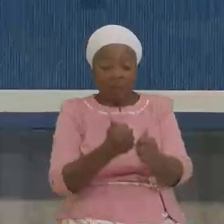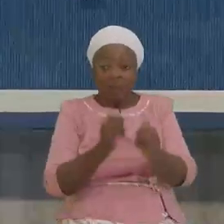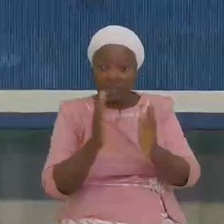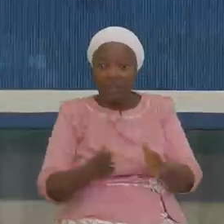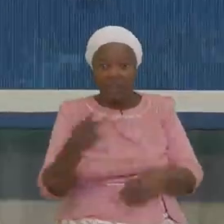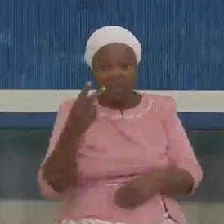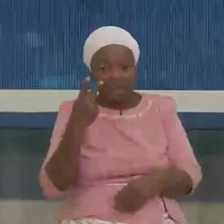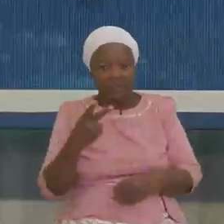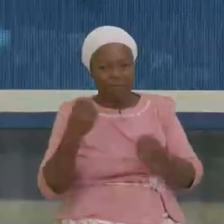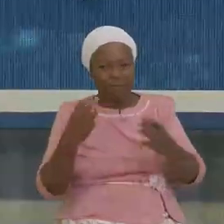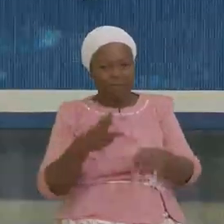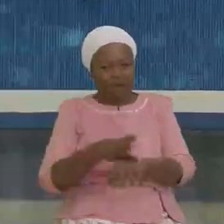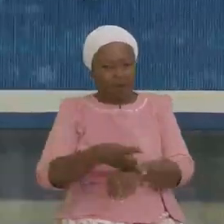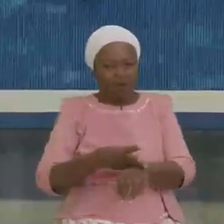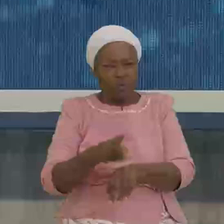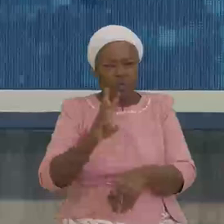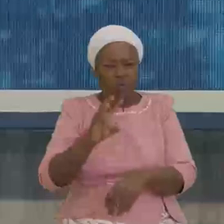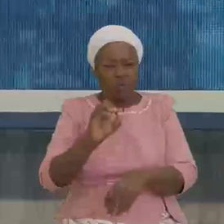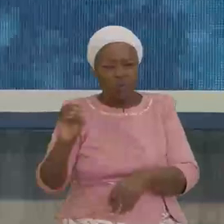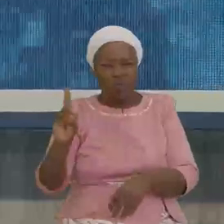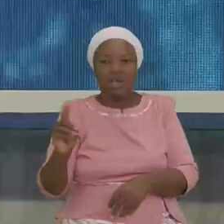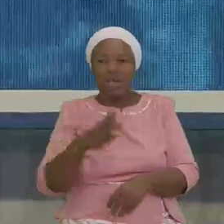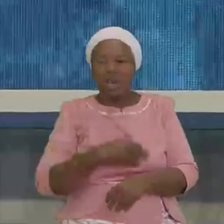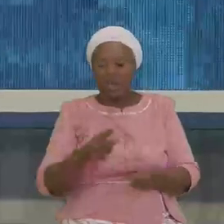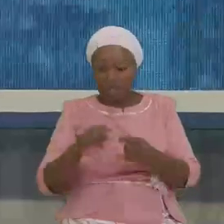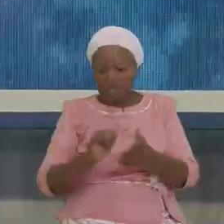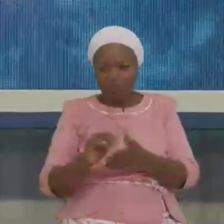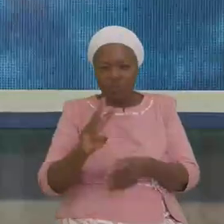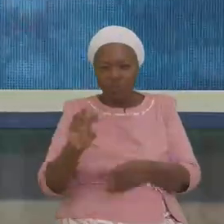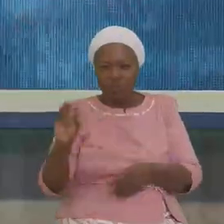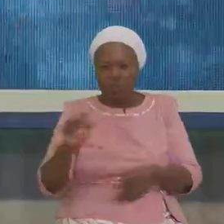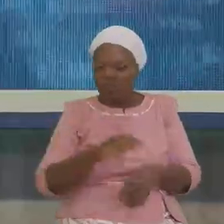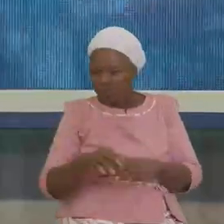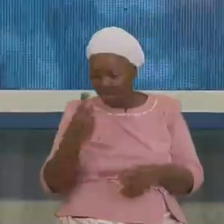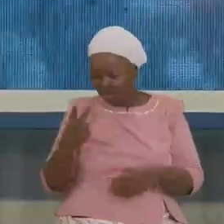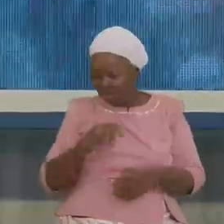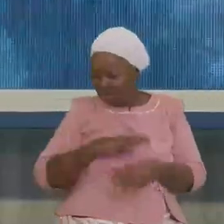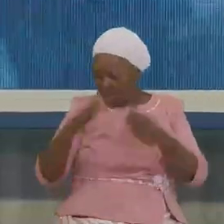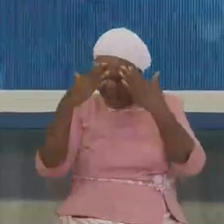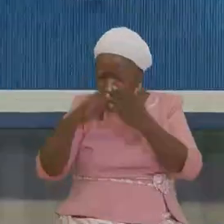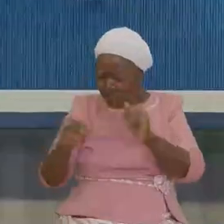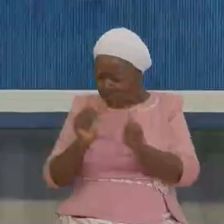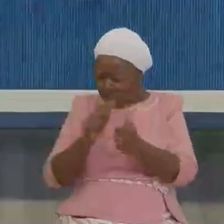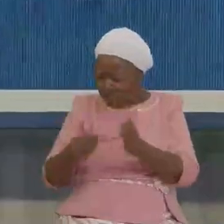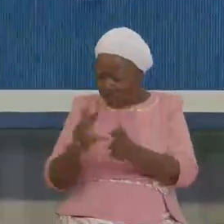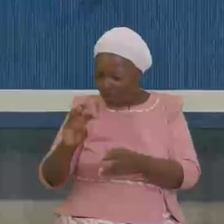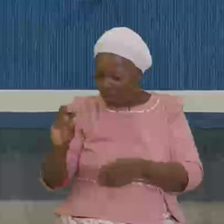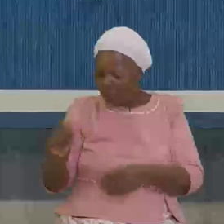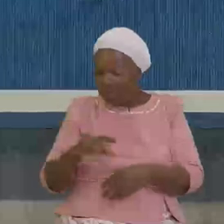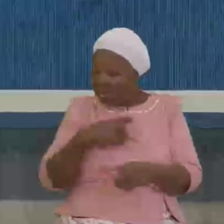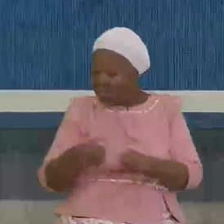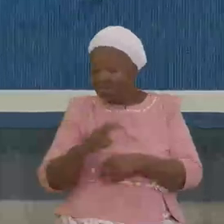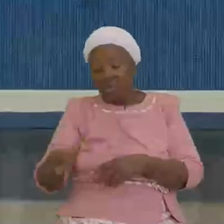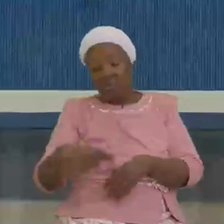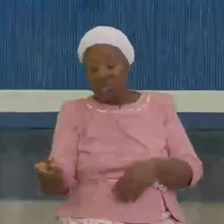Le menuisier voit un bois et le bois là est sans forme.